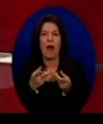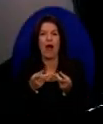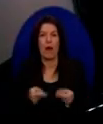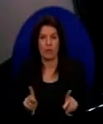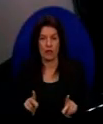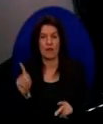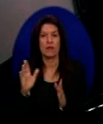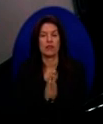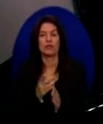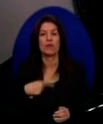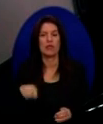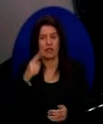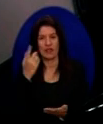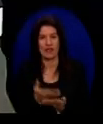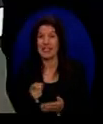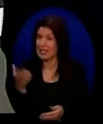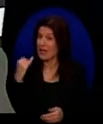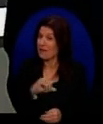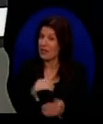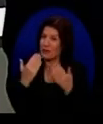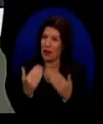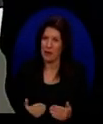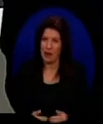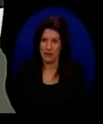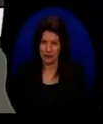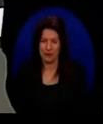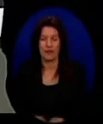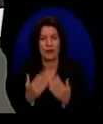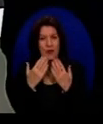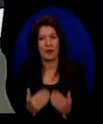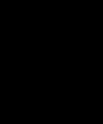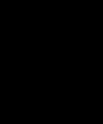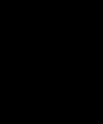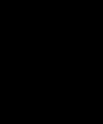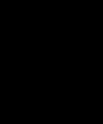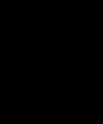ויבקשו מאיתנו עצות. חברים, זה היה מרתק, תודה רבה לכם. תודה, בן. תודה רבה. תודה.